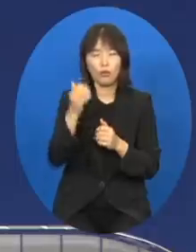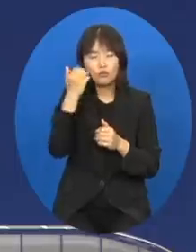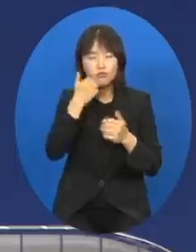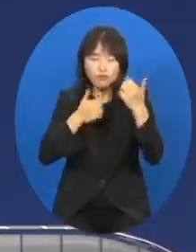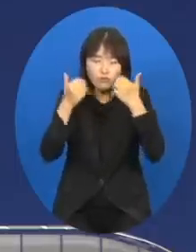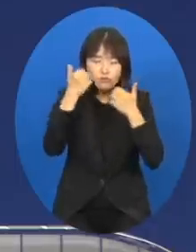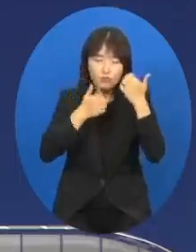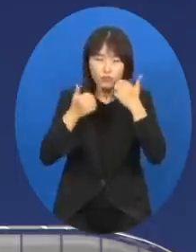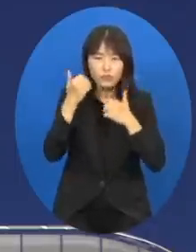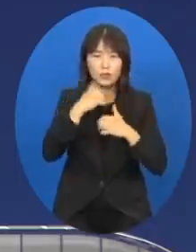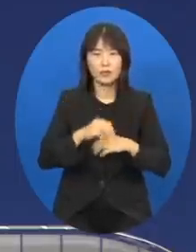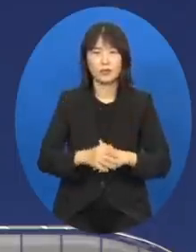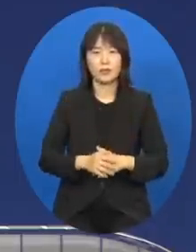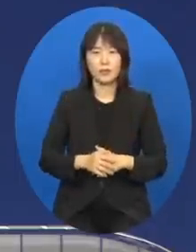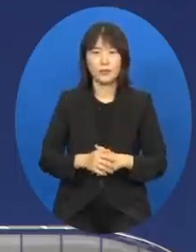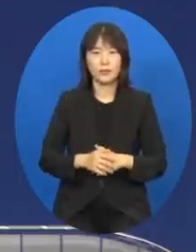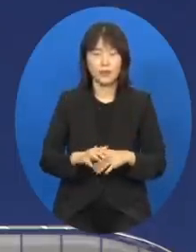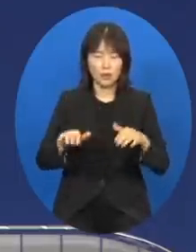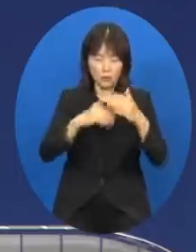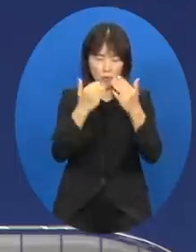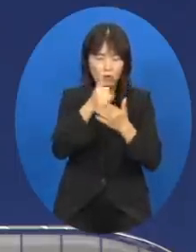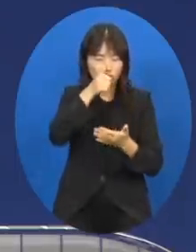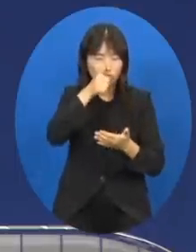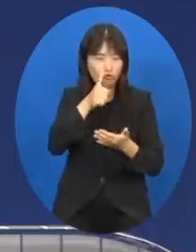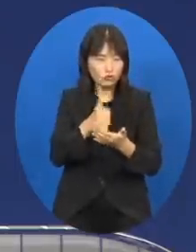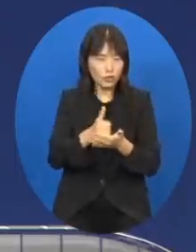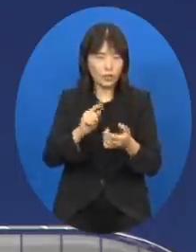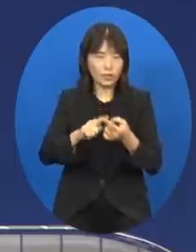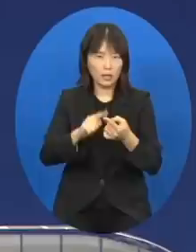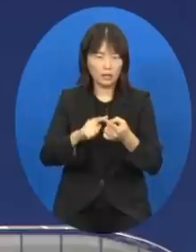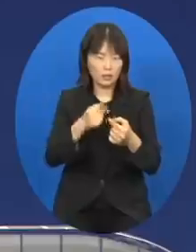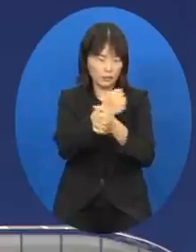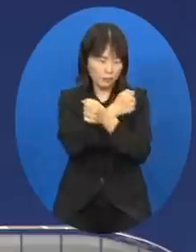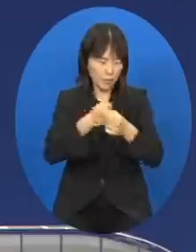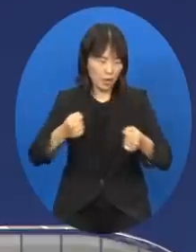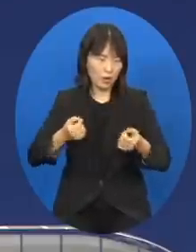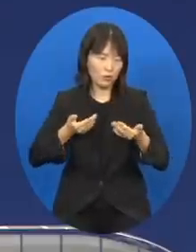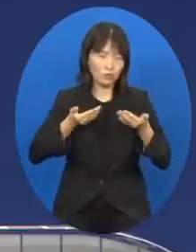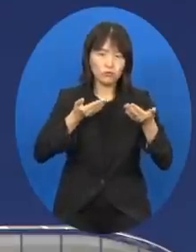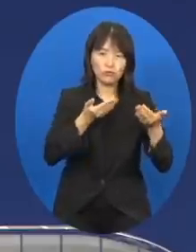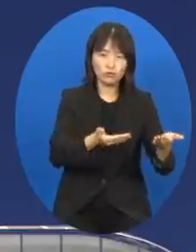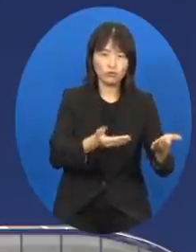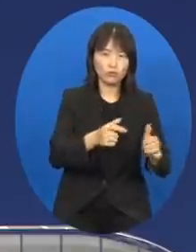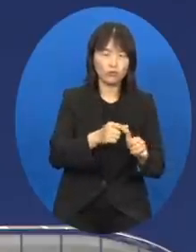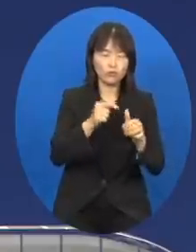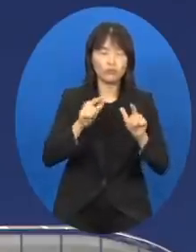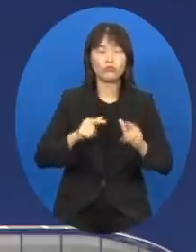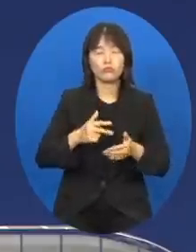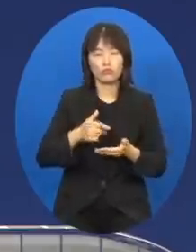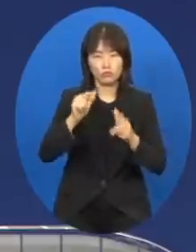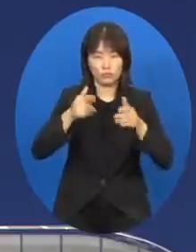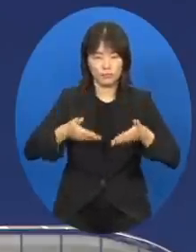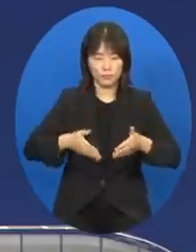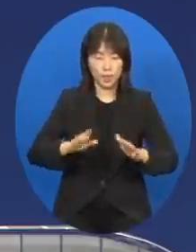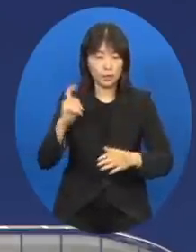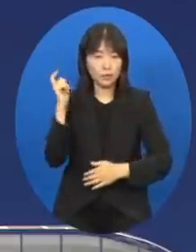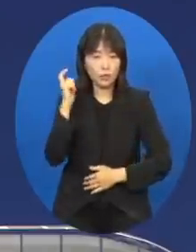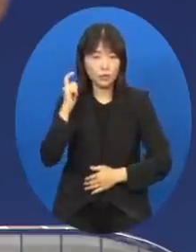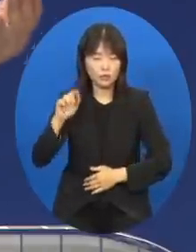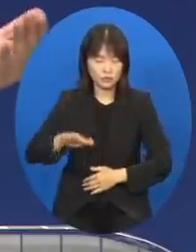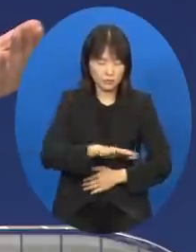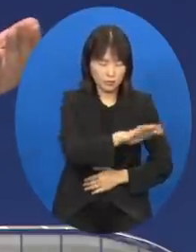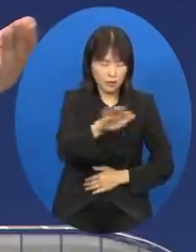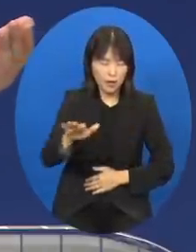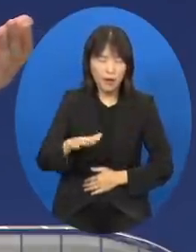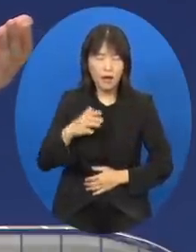누구에게나 자기의 모든 죄를 사함 받게 해주는 구주의 탄생 소식은 다